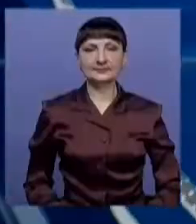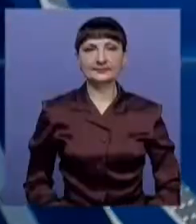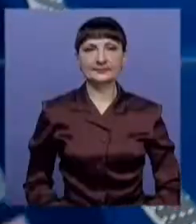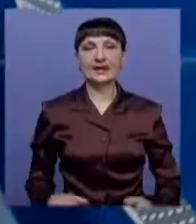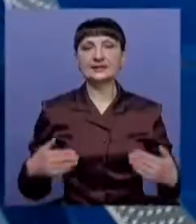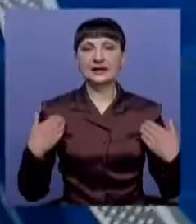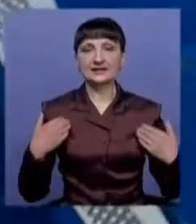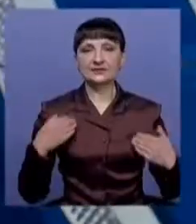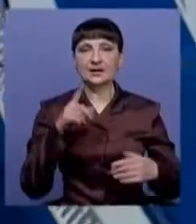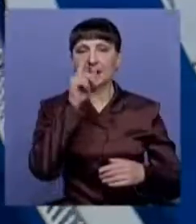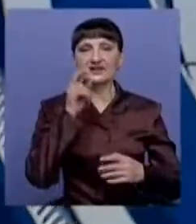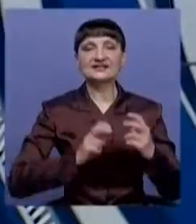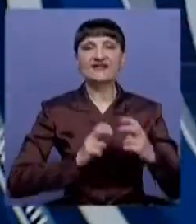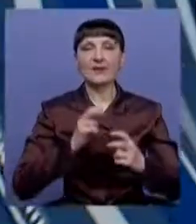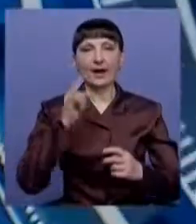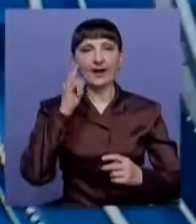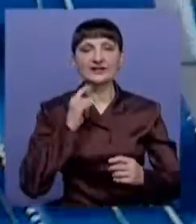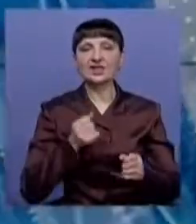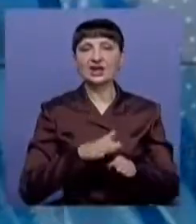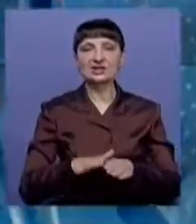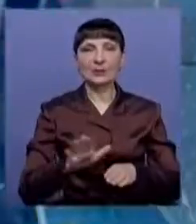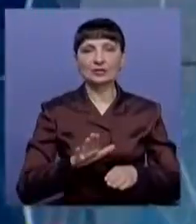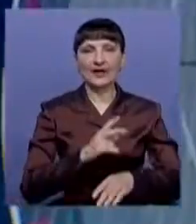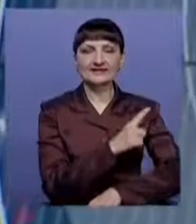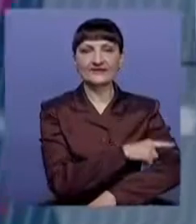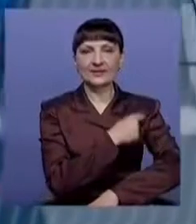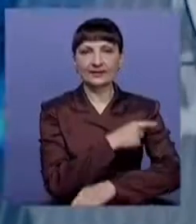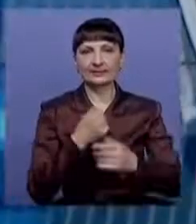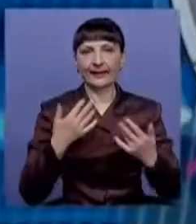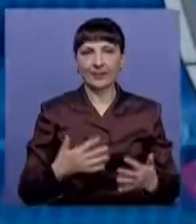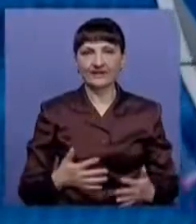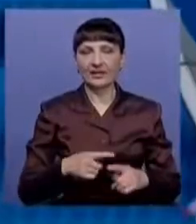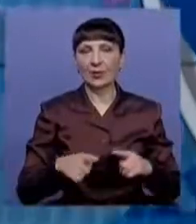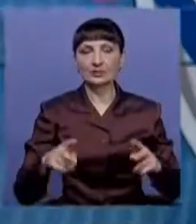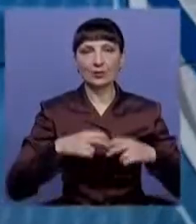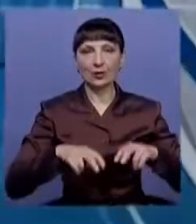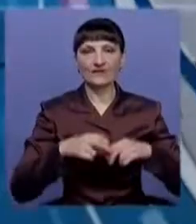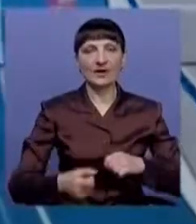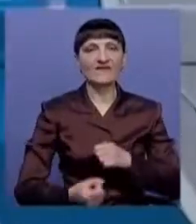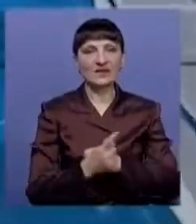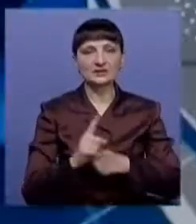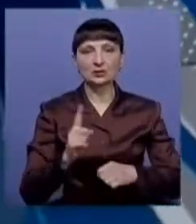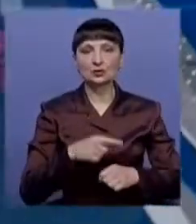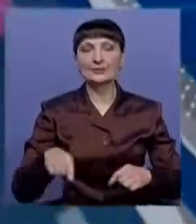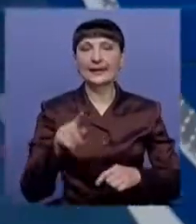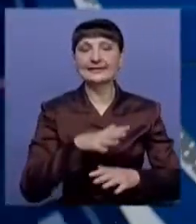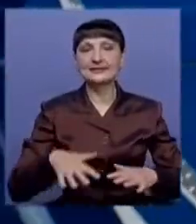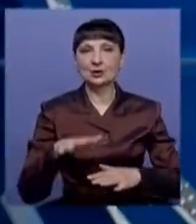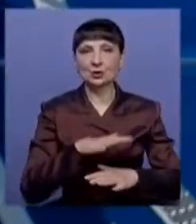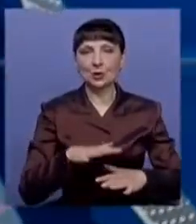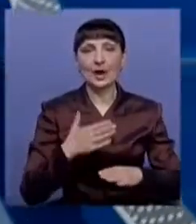На птицефабриках Казахстана не соблюдаются ветеринарно-санитарные требования. В ходе проверок выяснилось, что на их территориях